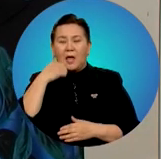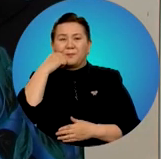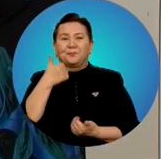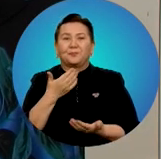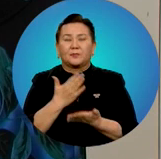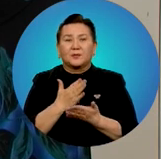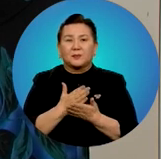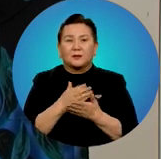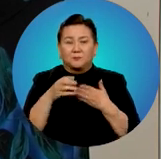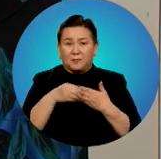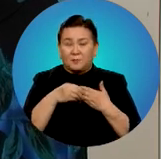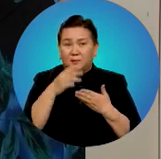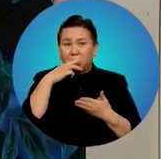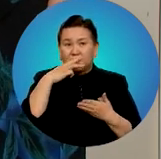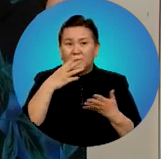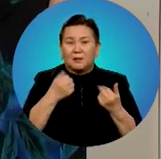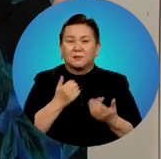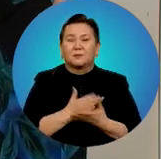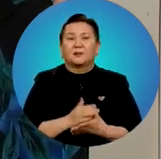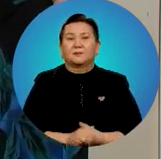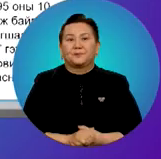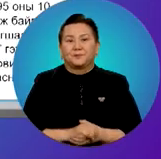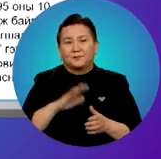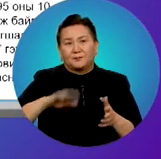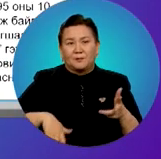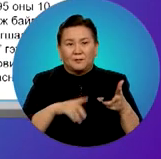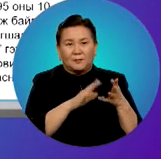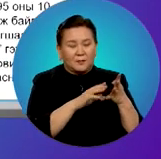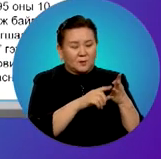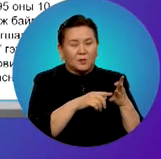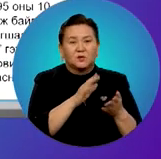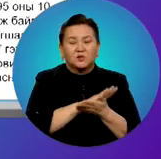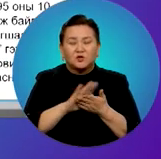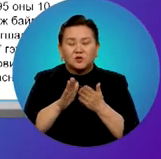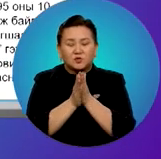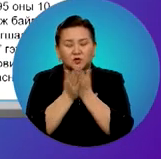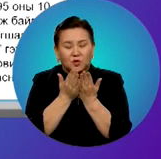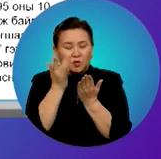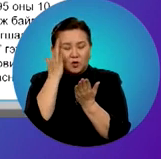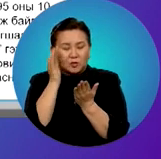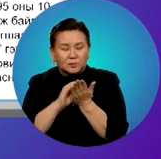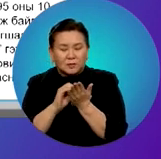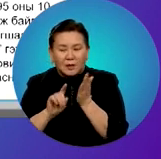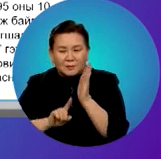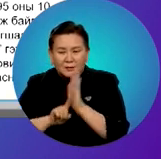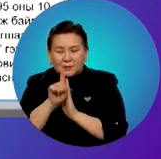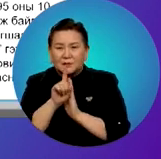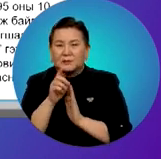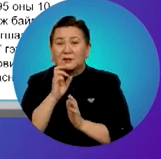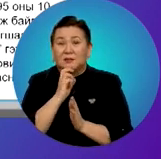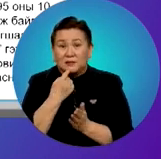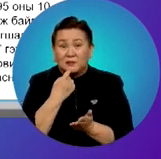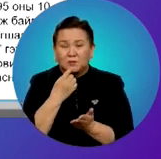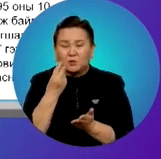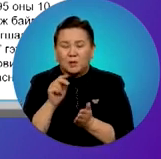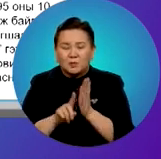юм гэсэн ийм баримтыг эсэнээс авсан байна. За дараагийнх нь шин зохиол бичгэд хамгийн эхний мөрийг гаргах бэрх. Зохиолынхоо